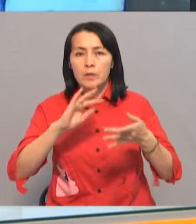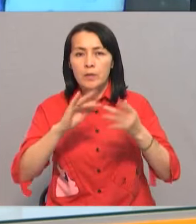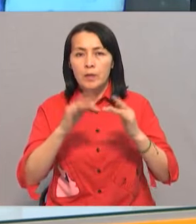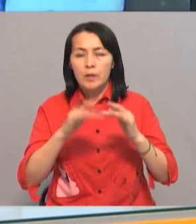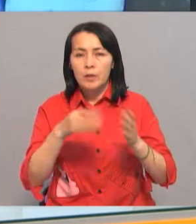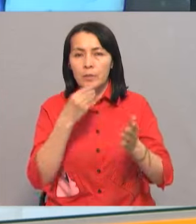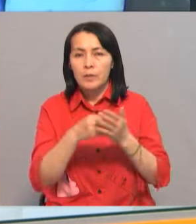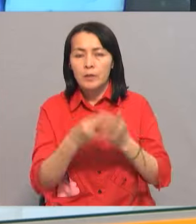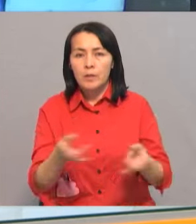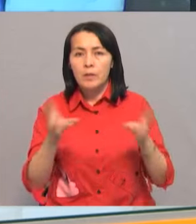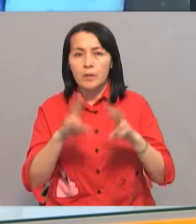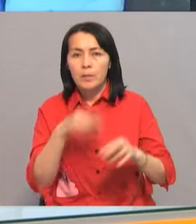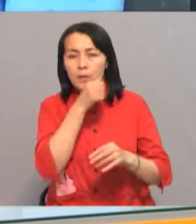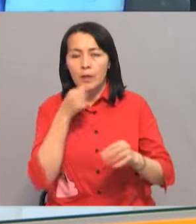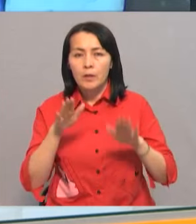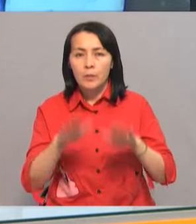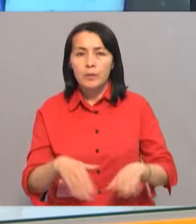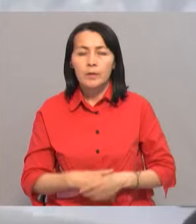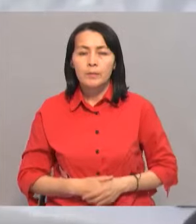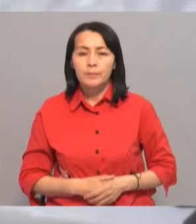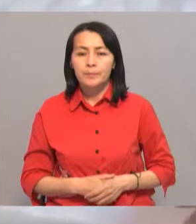покупателей в тайниках на территории города.